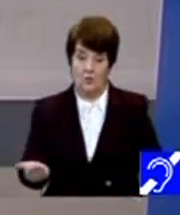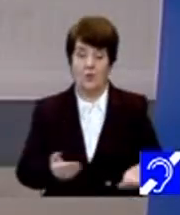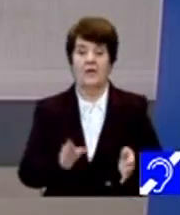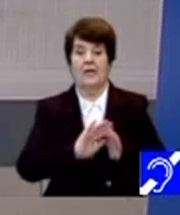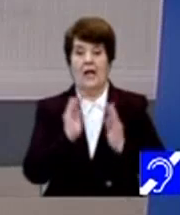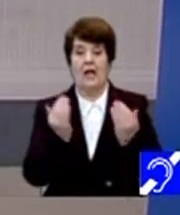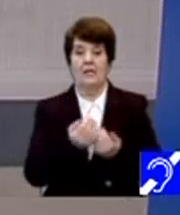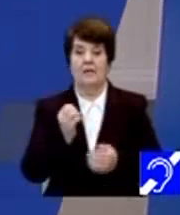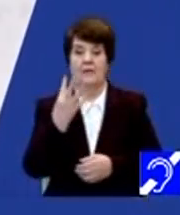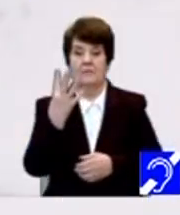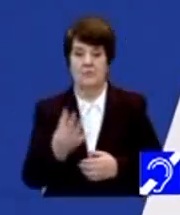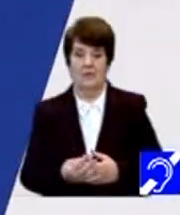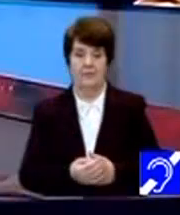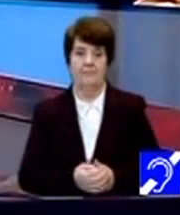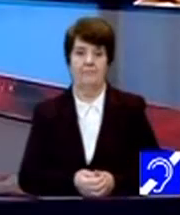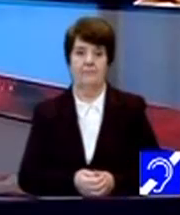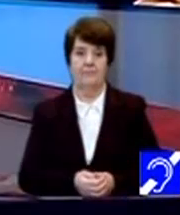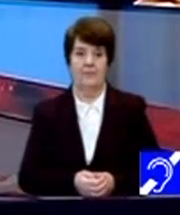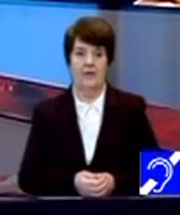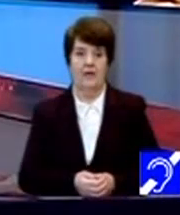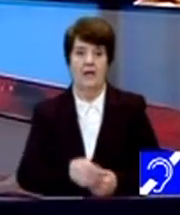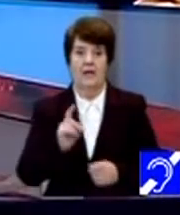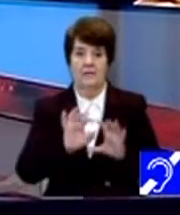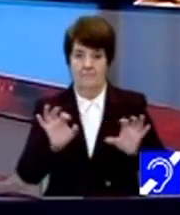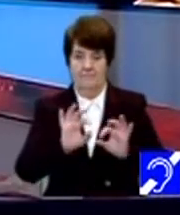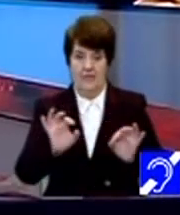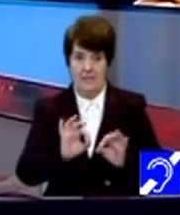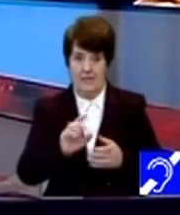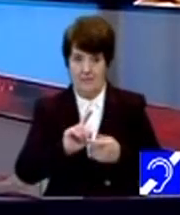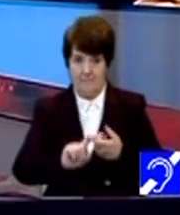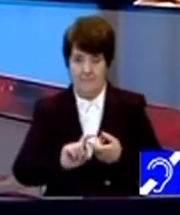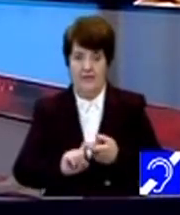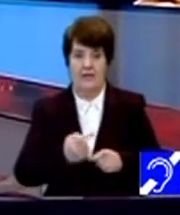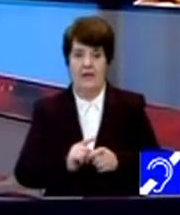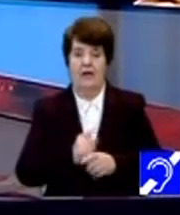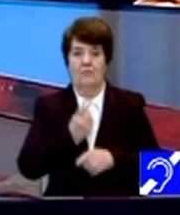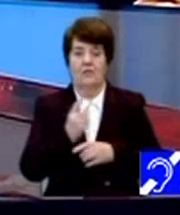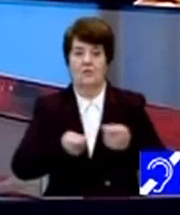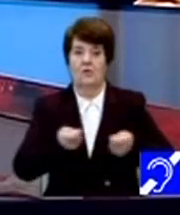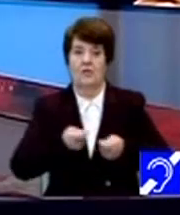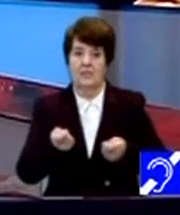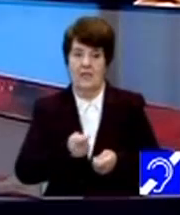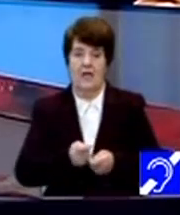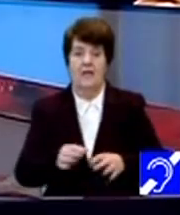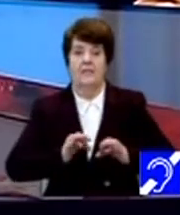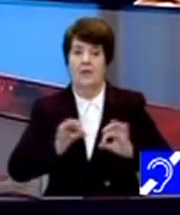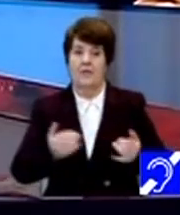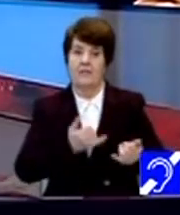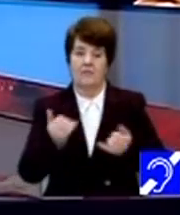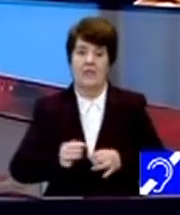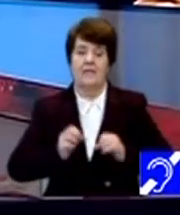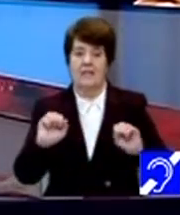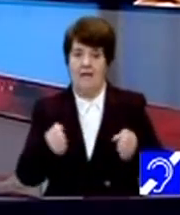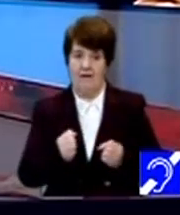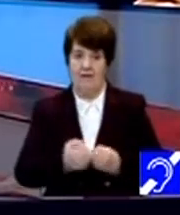care nu-l au, intră în carantină pentru 14 zile. Din cauza pandemiei, autoritățile au interzis în acest an